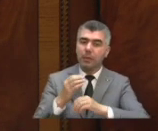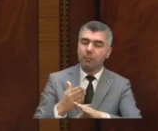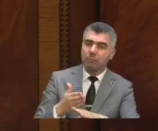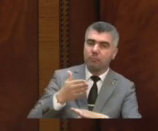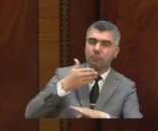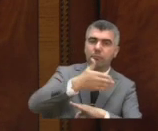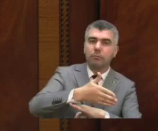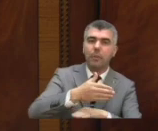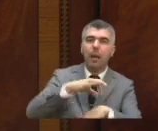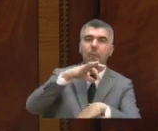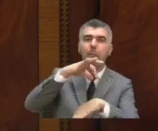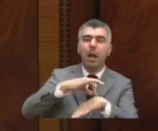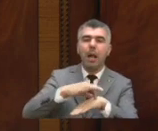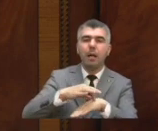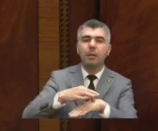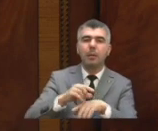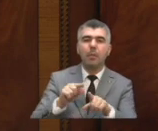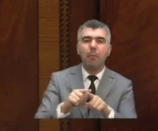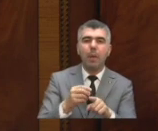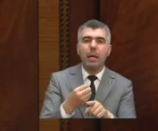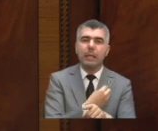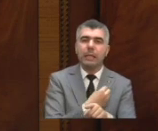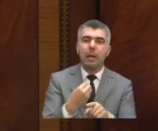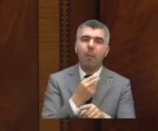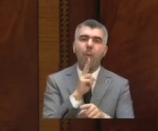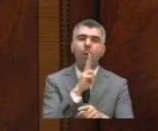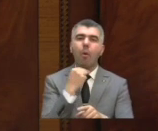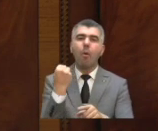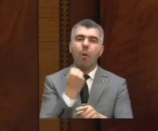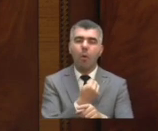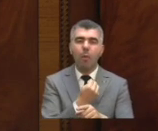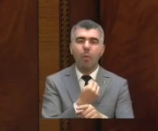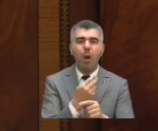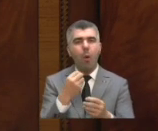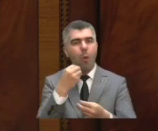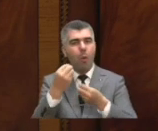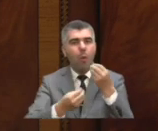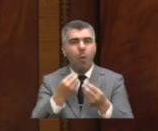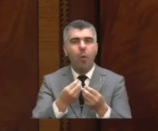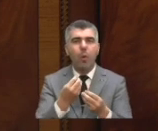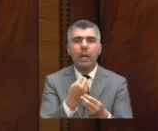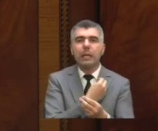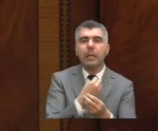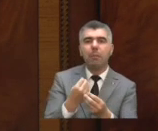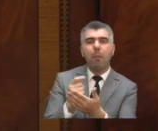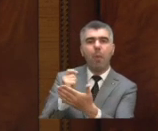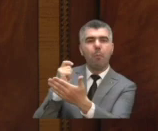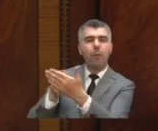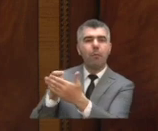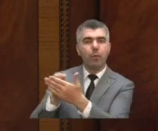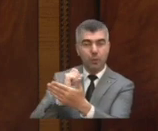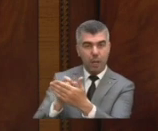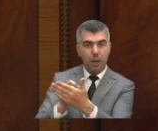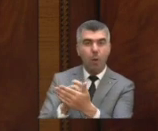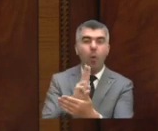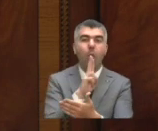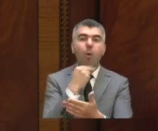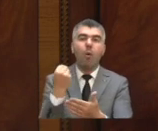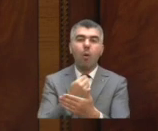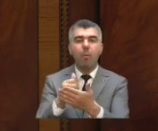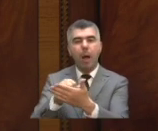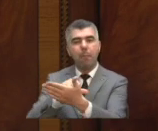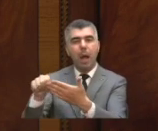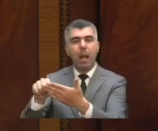العلاج بالمستشفيات العموميه والمستشفيات خاصه مع تحمل الدوله لاشتراكات في